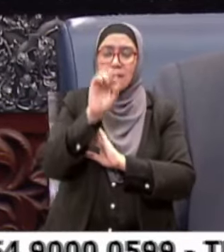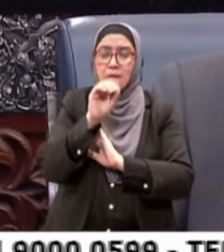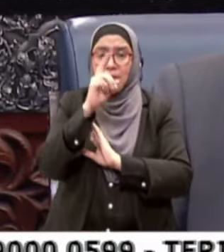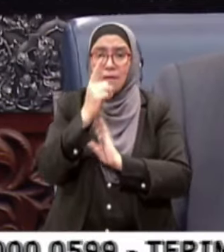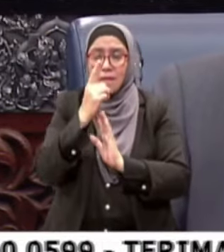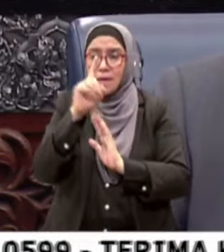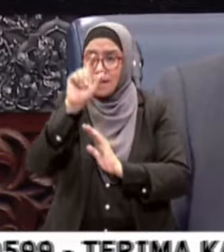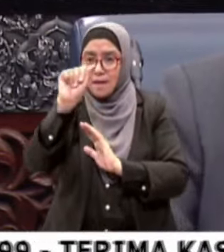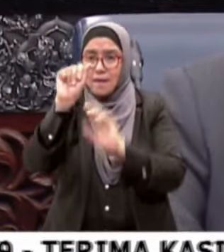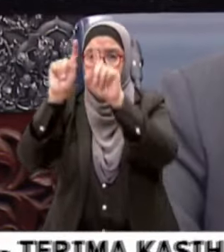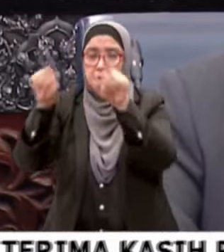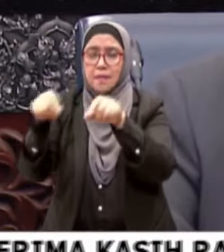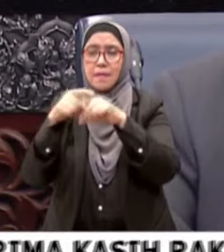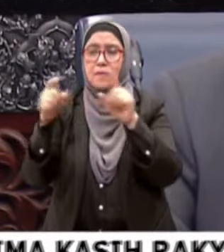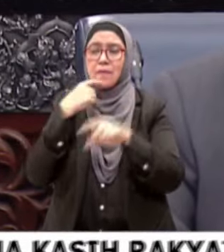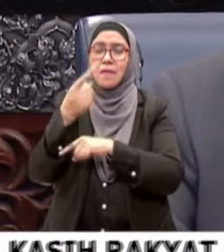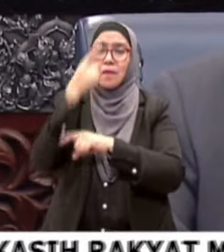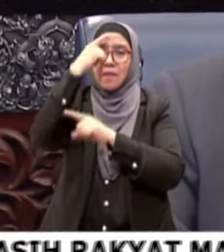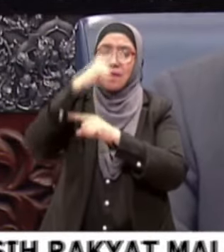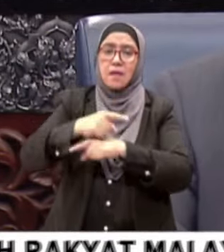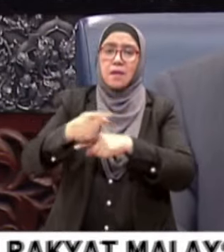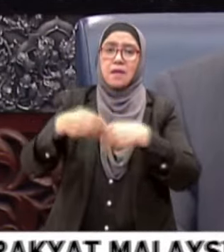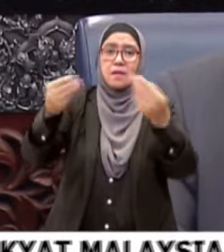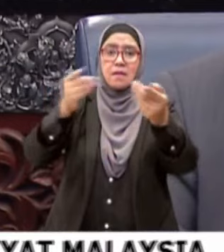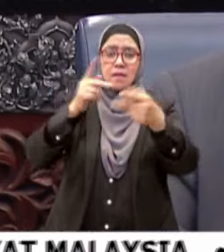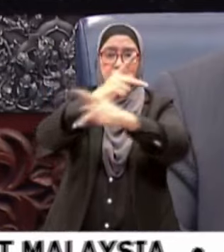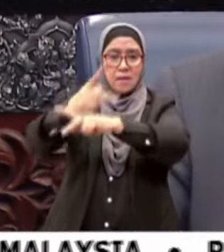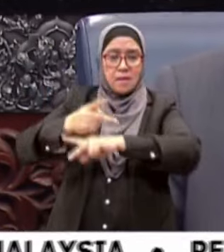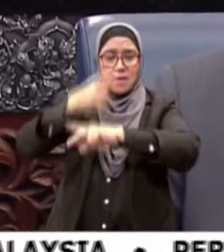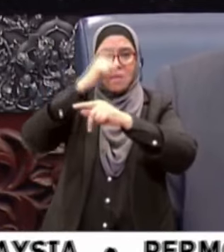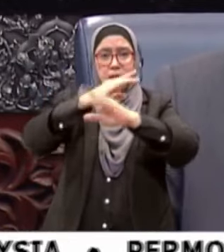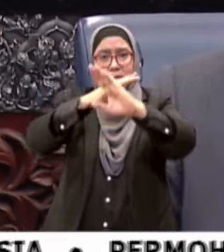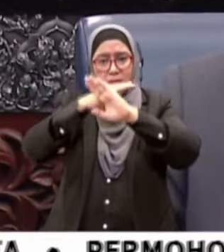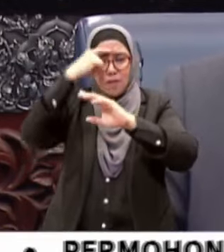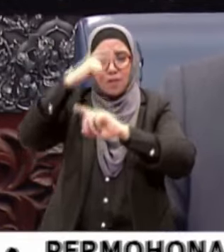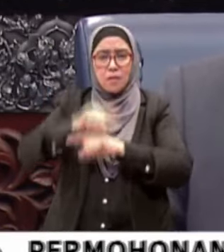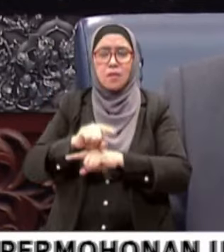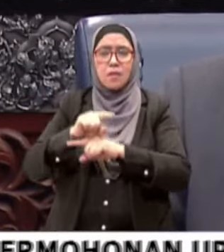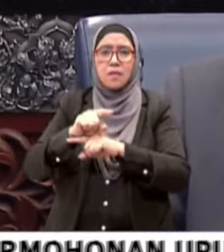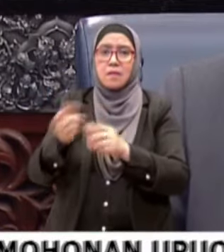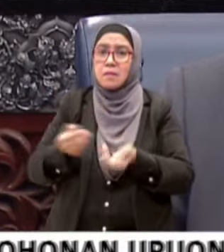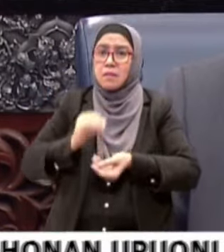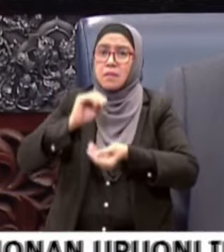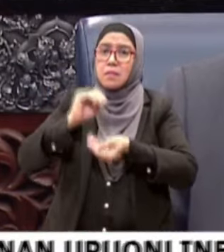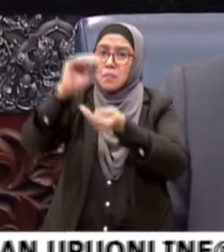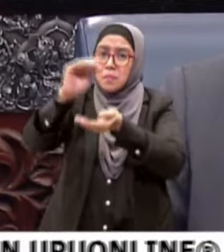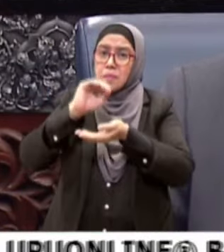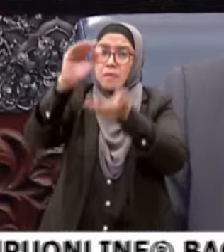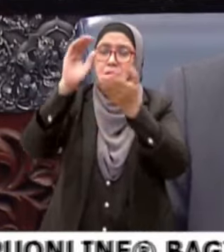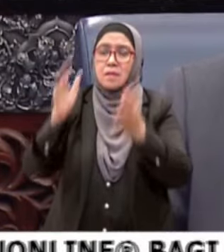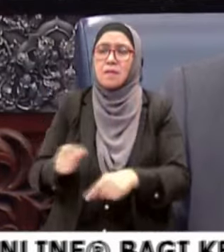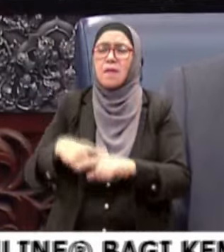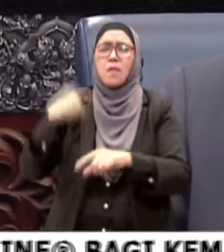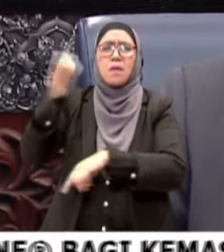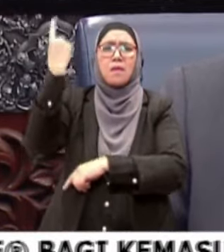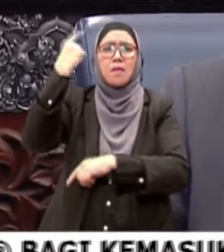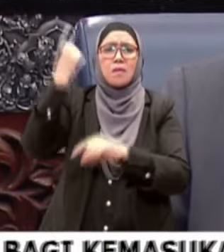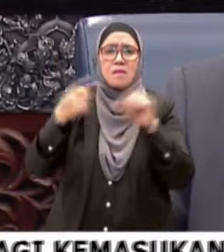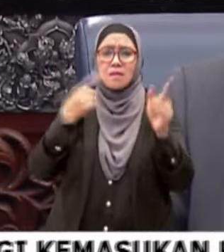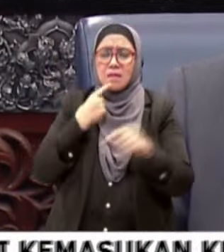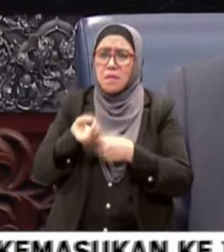2010 memberikan perlindungan kepada pemberi maklumat acak kali berlaku penerima lumat sulit melibatkan salahku